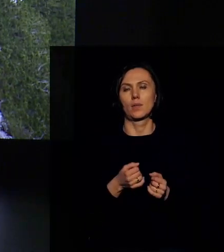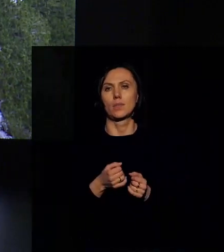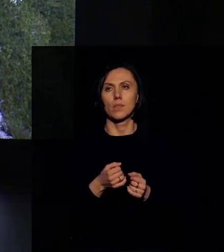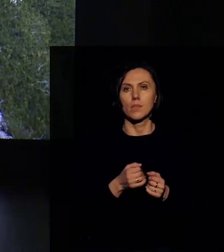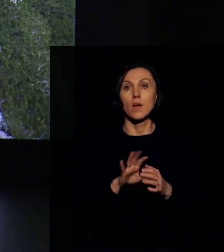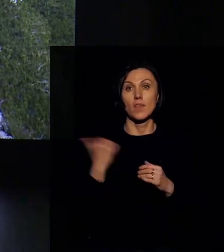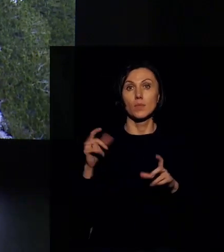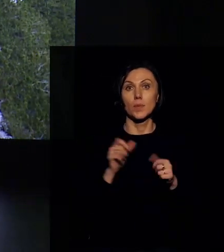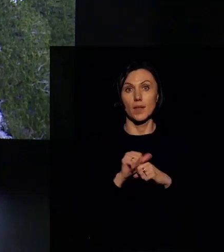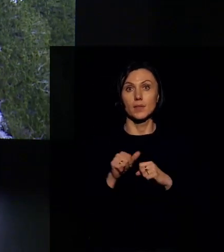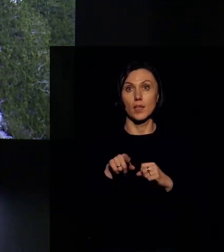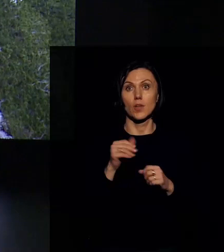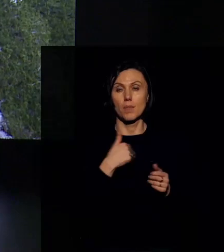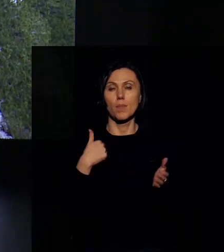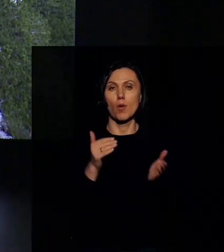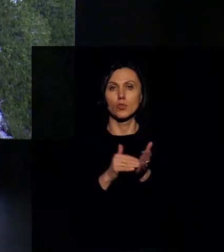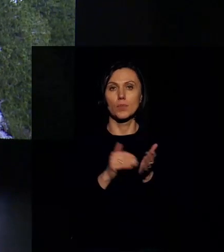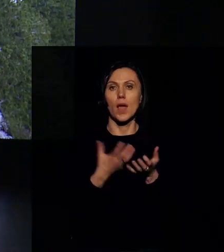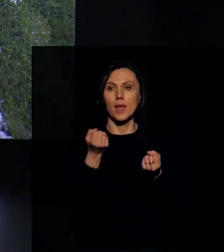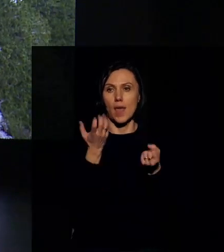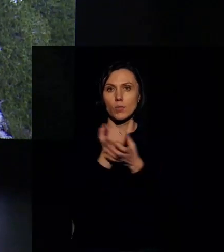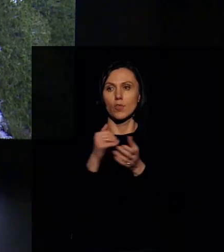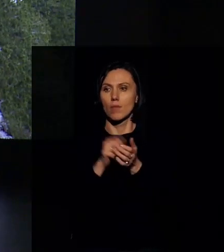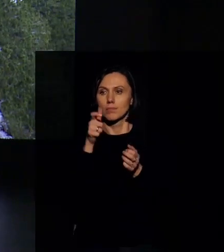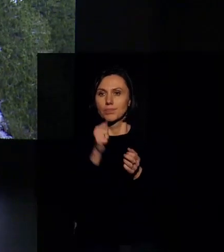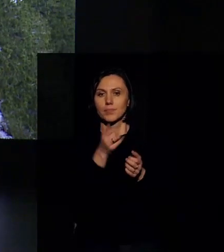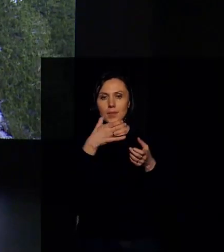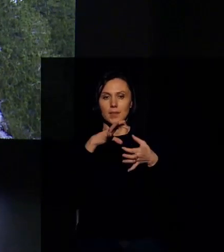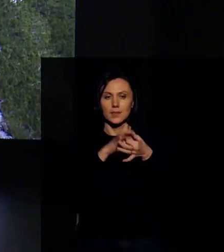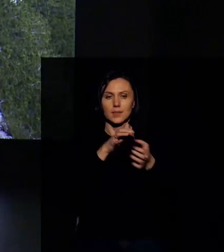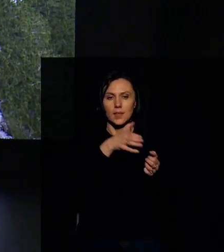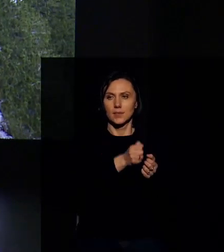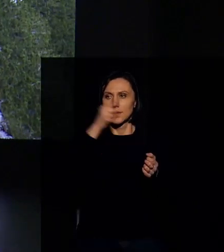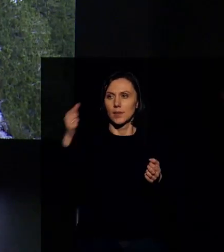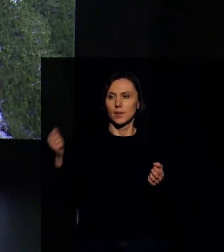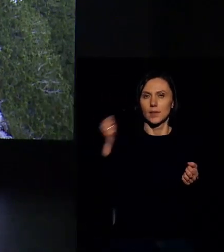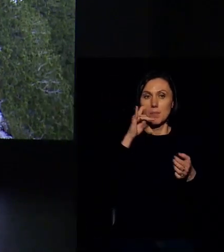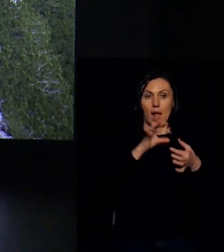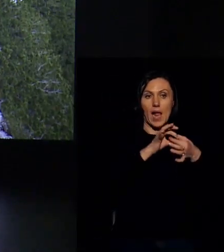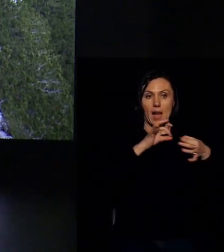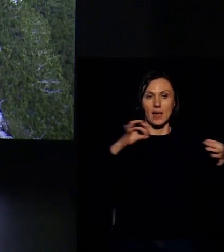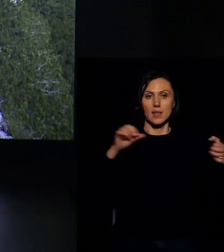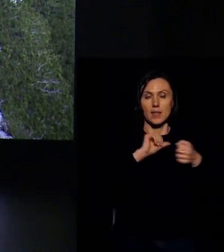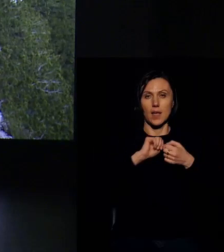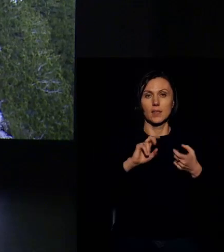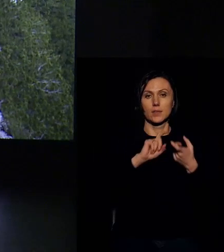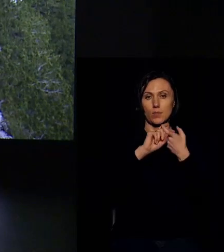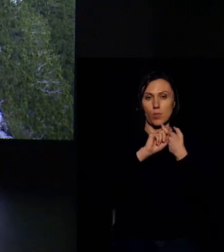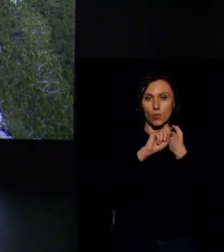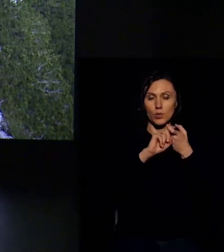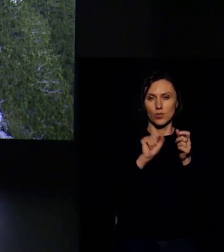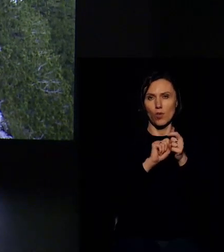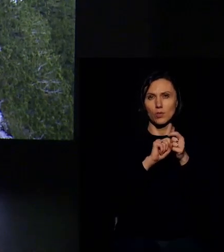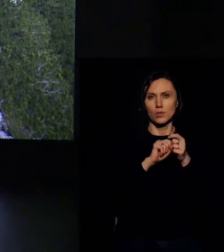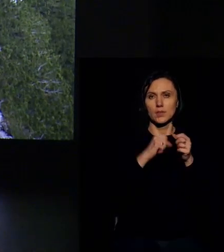No, w tym przypadku jest tak, że potrzebujemy ręki do przepinania, bo lina przyczepiona jest do skały